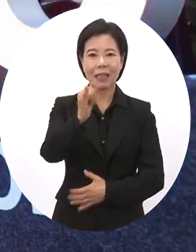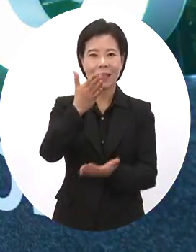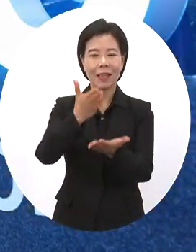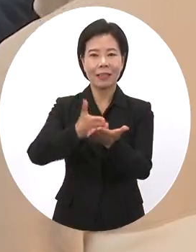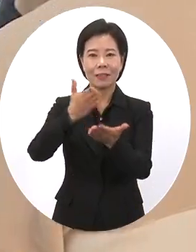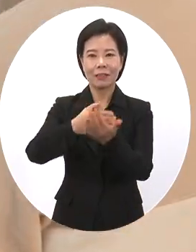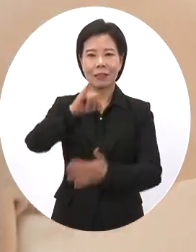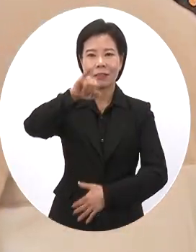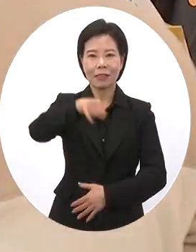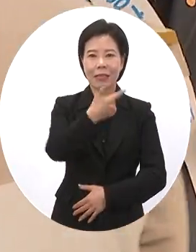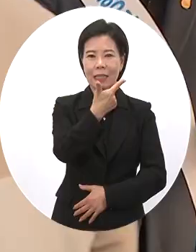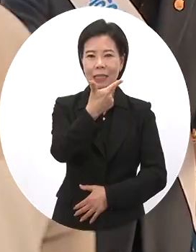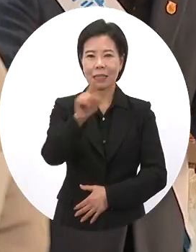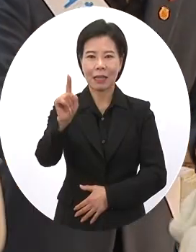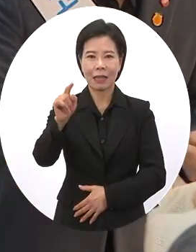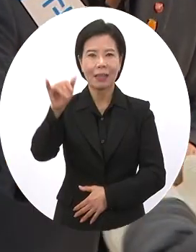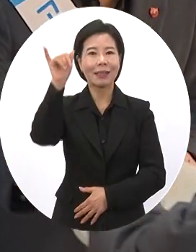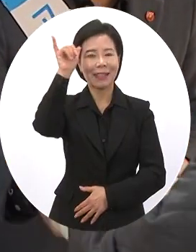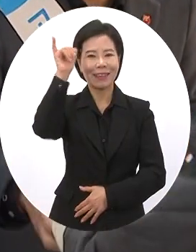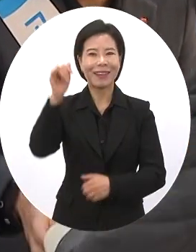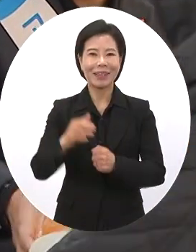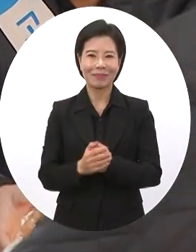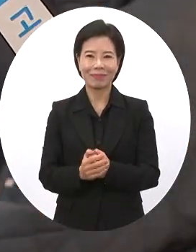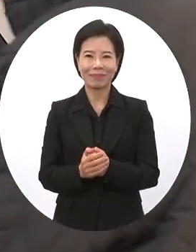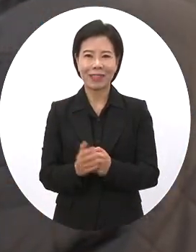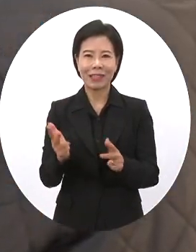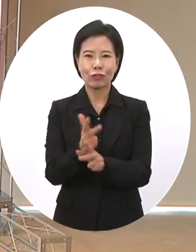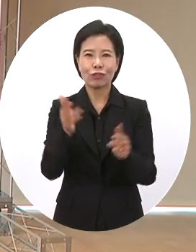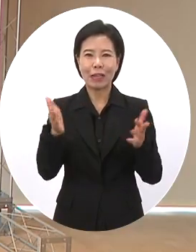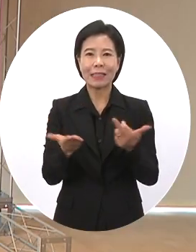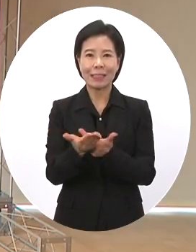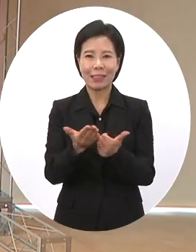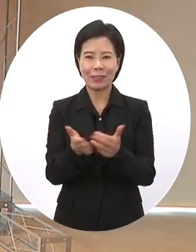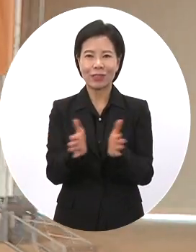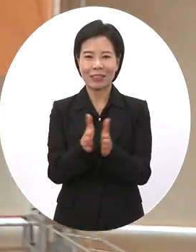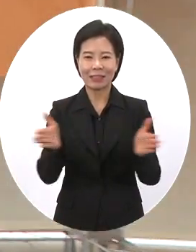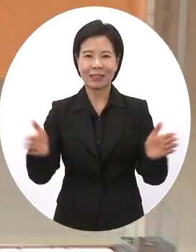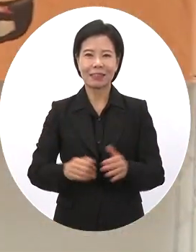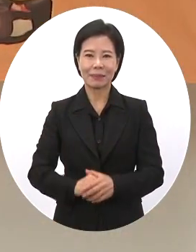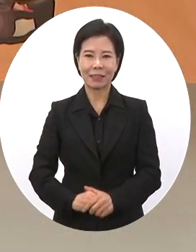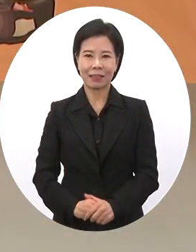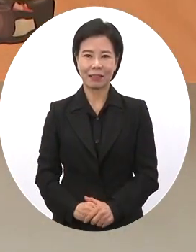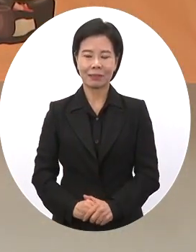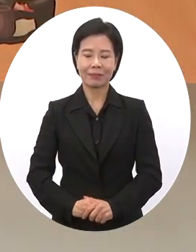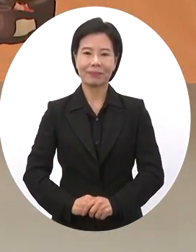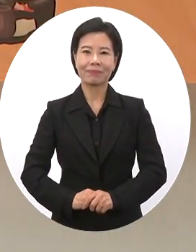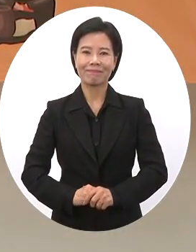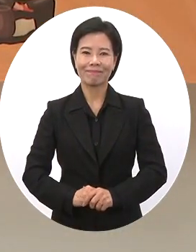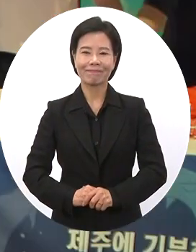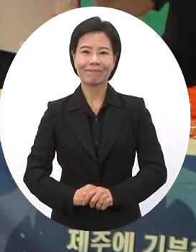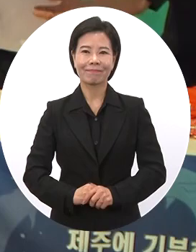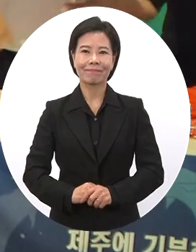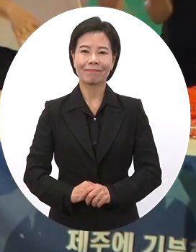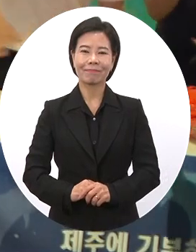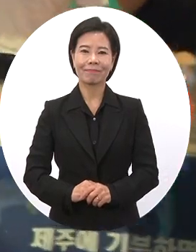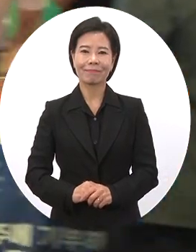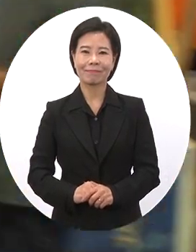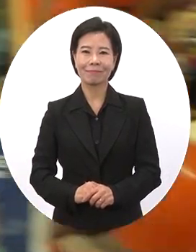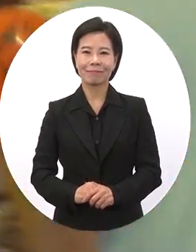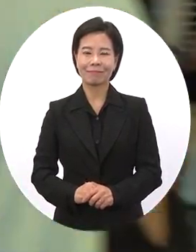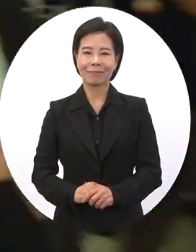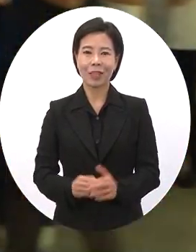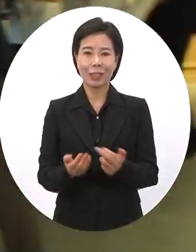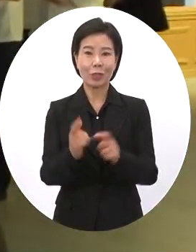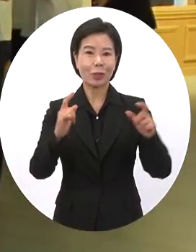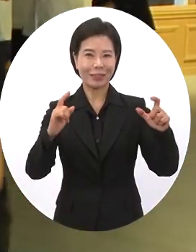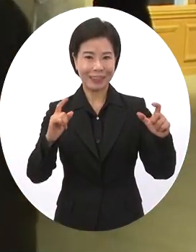제주특별자치도 AI 아나운서 제이나입니다. 이번 주 위클리 제주 시작합니다. 첫 소식입니다.